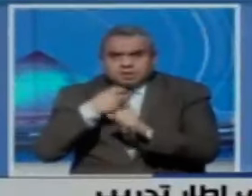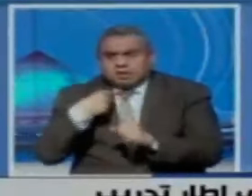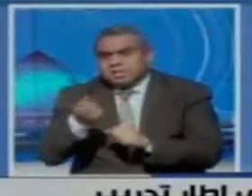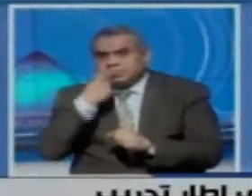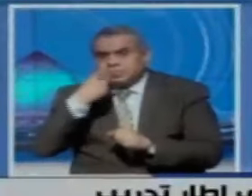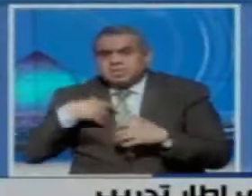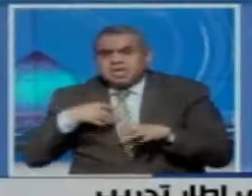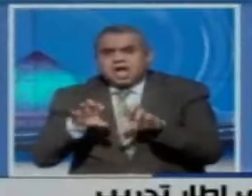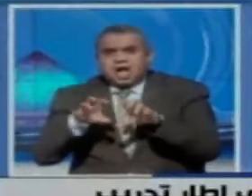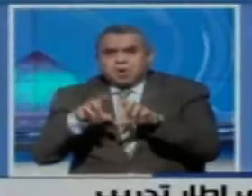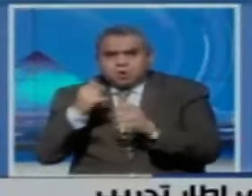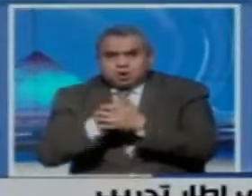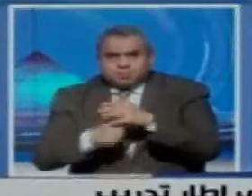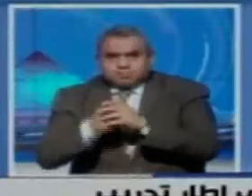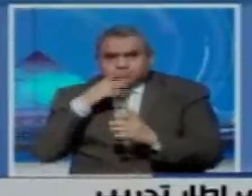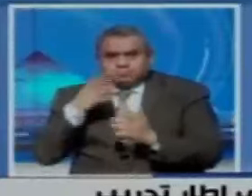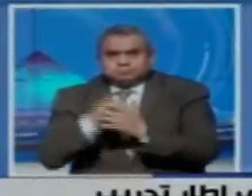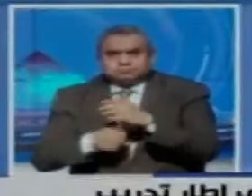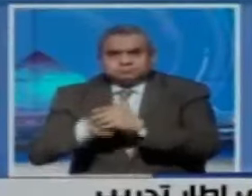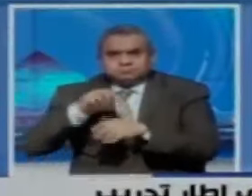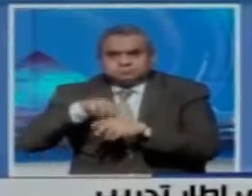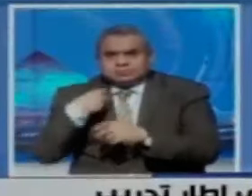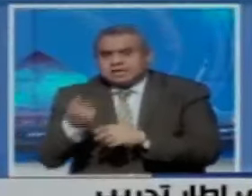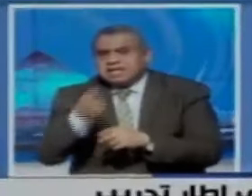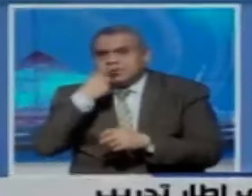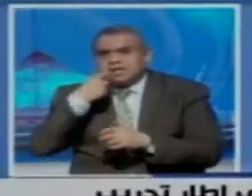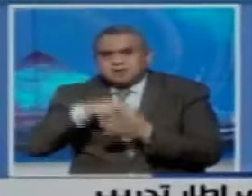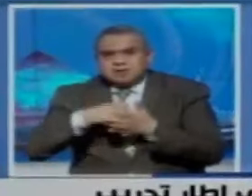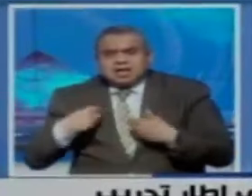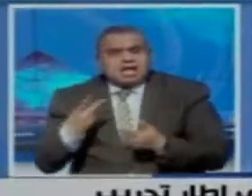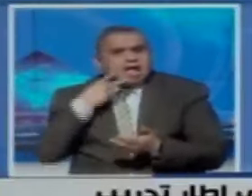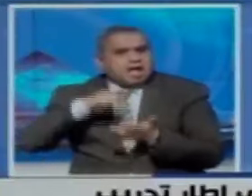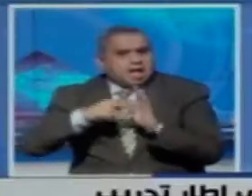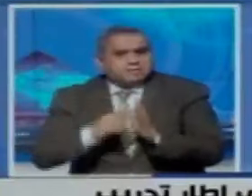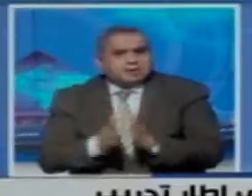في علاج الأورام والكشف عن أحدث التقنيات الحديثة للعلاج.